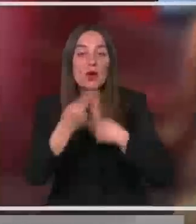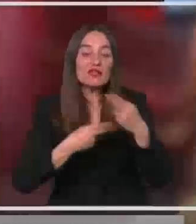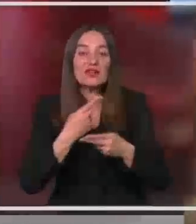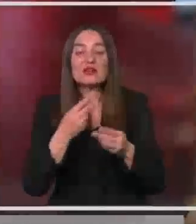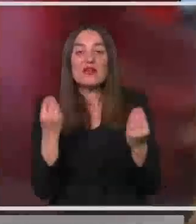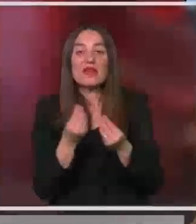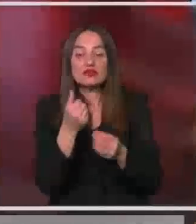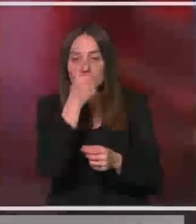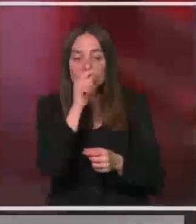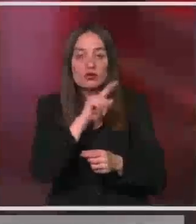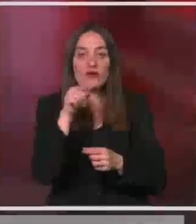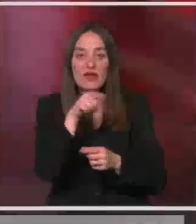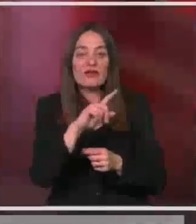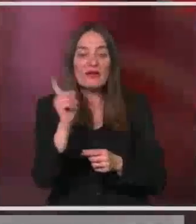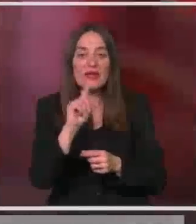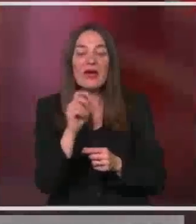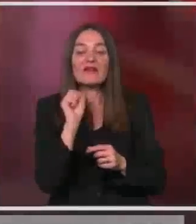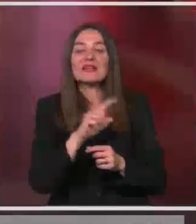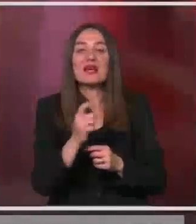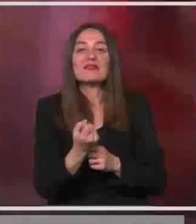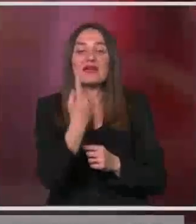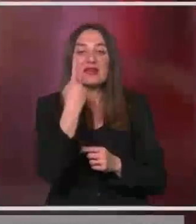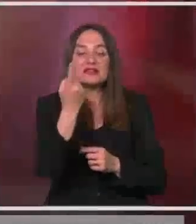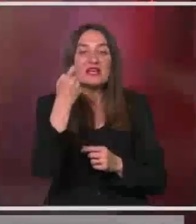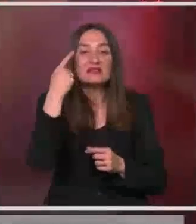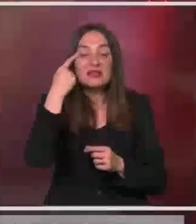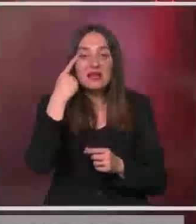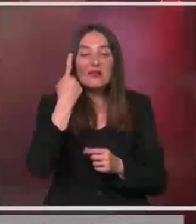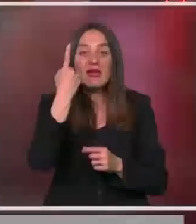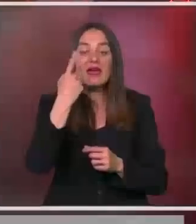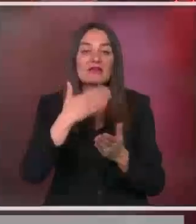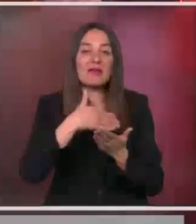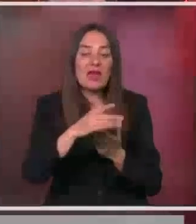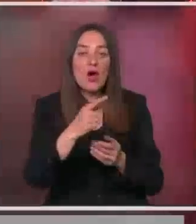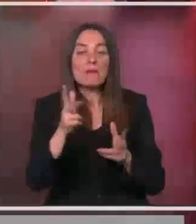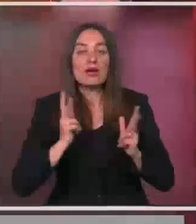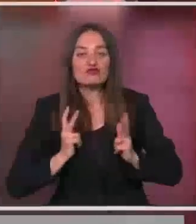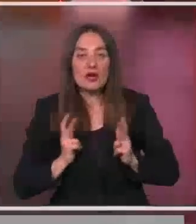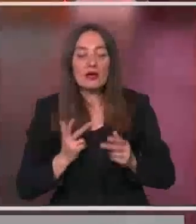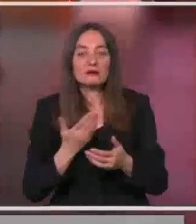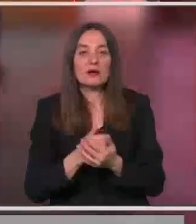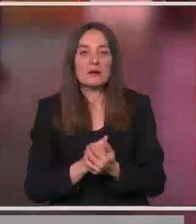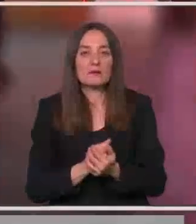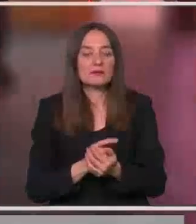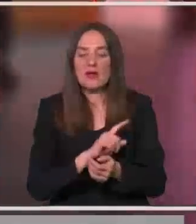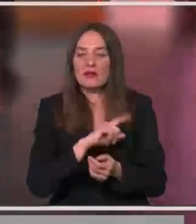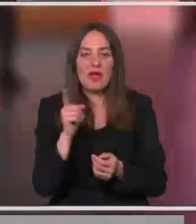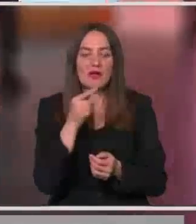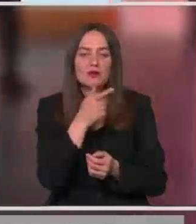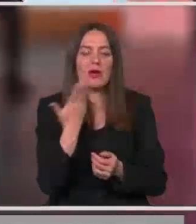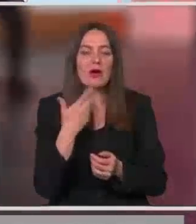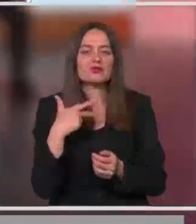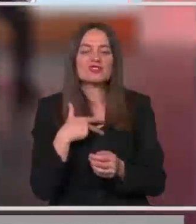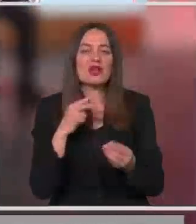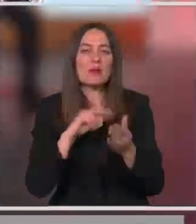nešto što do tada nije, da se ne desi da iz Kine vam stiže jedan deo pa da ga čekate? Protekcionistička politika? Ne,